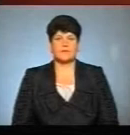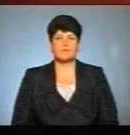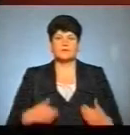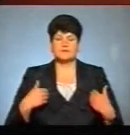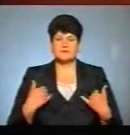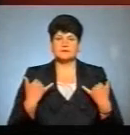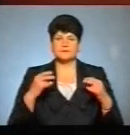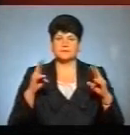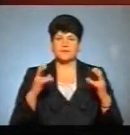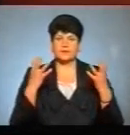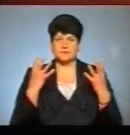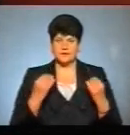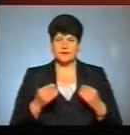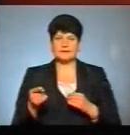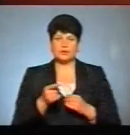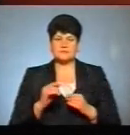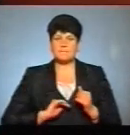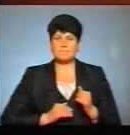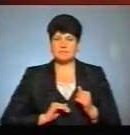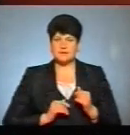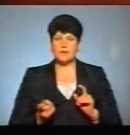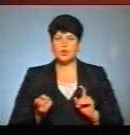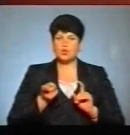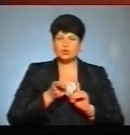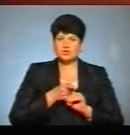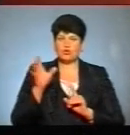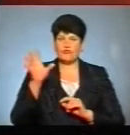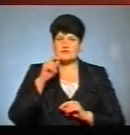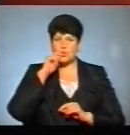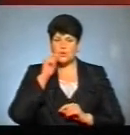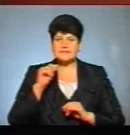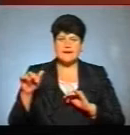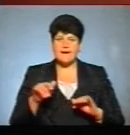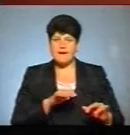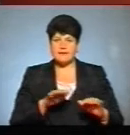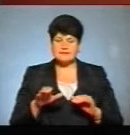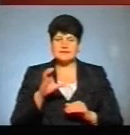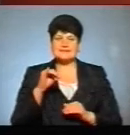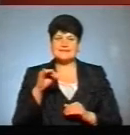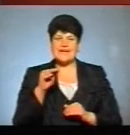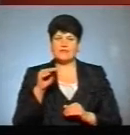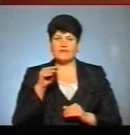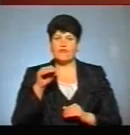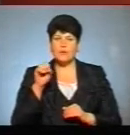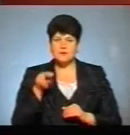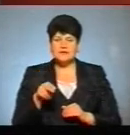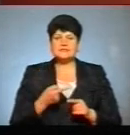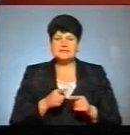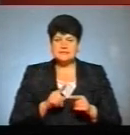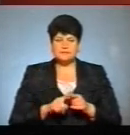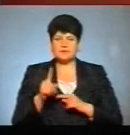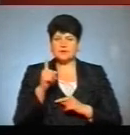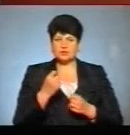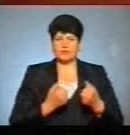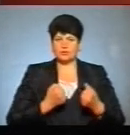Мої вітання в ефірі «Тема дня». Тернопільські підприємці долучилися до всеукраїнської акції «Save ФОП». Понад 100 автомобілістів з